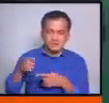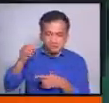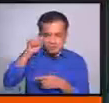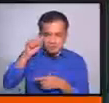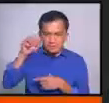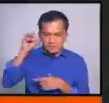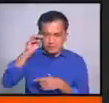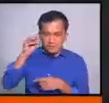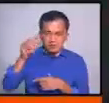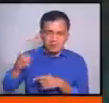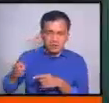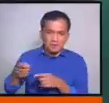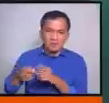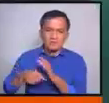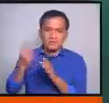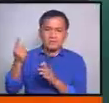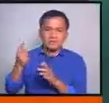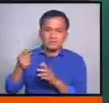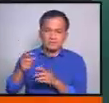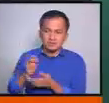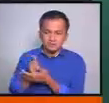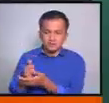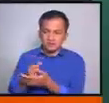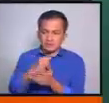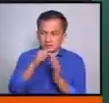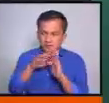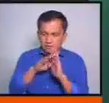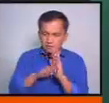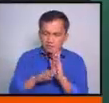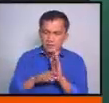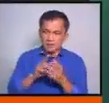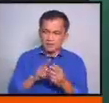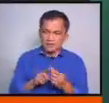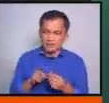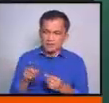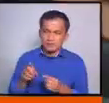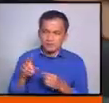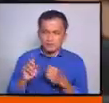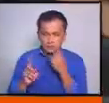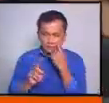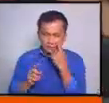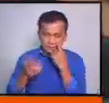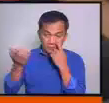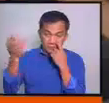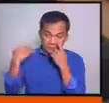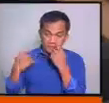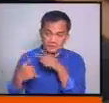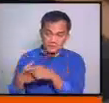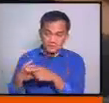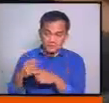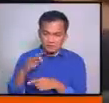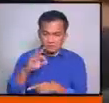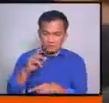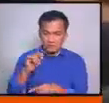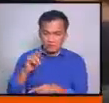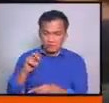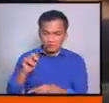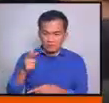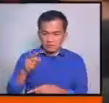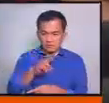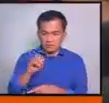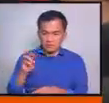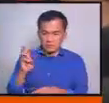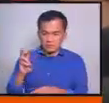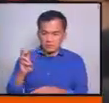niyang tinulungan pero hindi niya idinetalye kung tungkol saan ito. Nung way back na siya ay floating from 2006